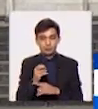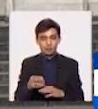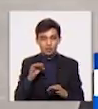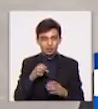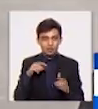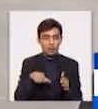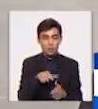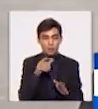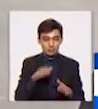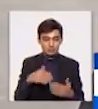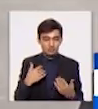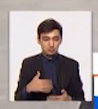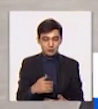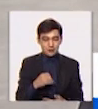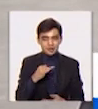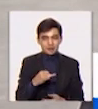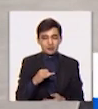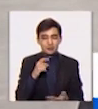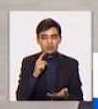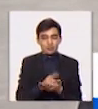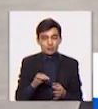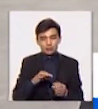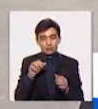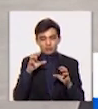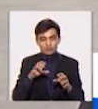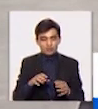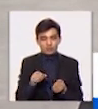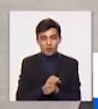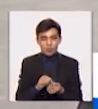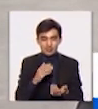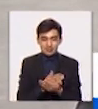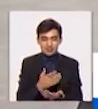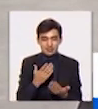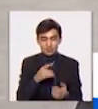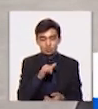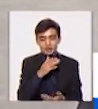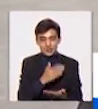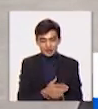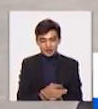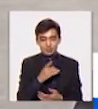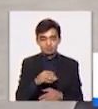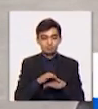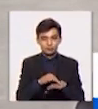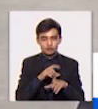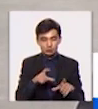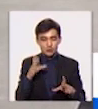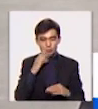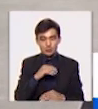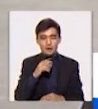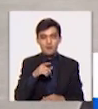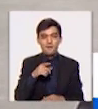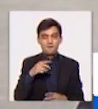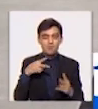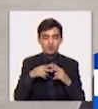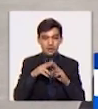екен. Тиісті рұқсат құжаты болады ол автобустың. Ондай құжаты болса, ол жаңағы автовокзалдың ішіне